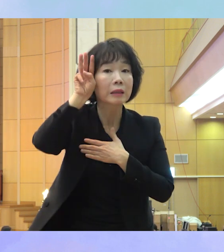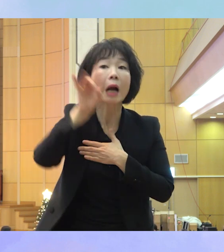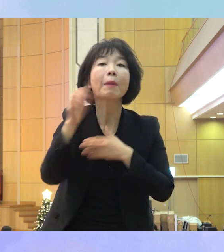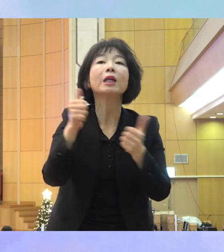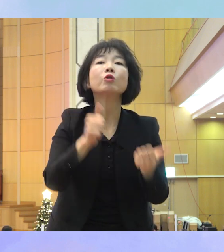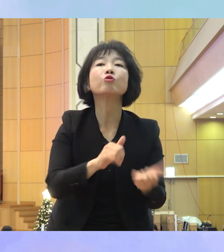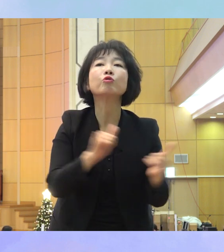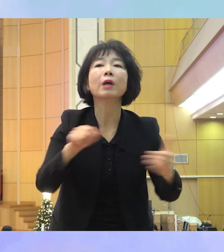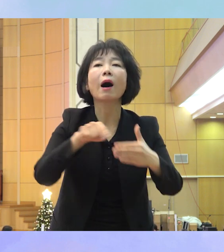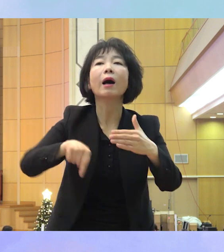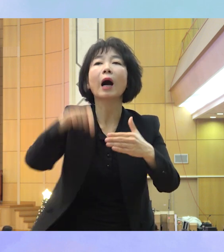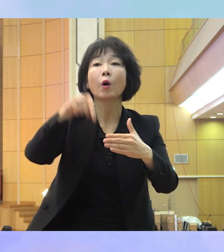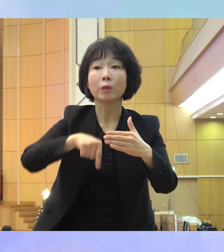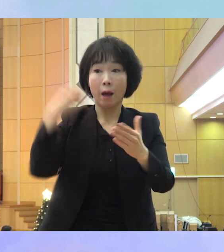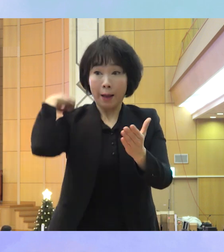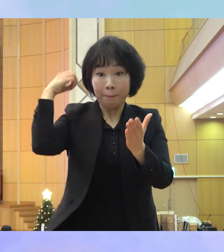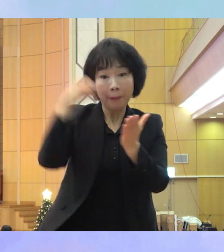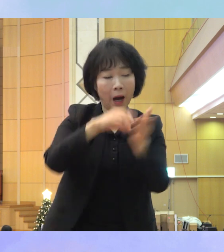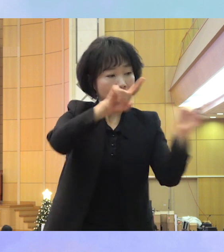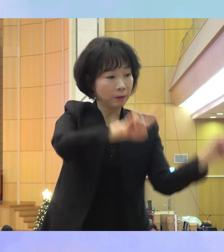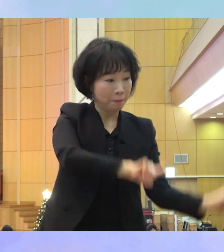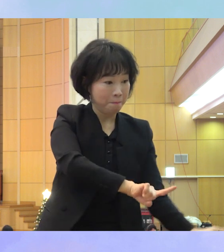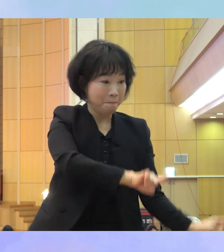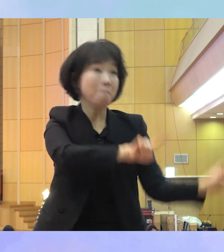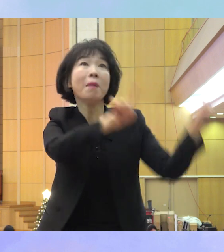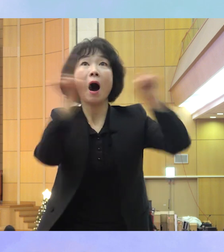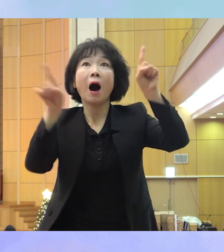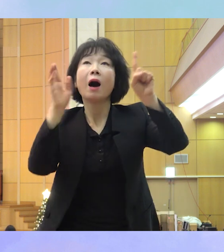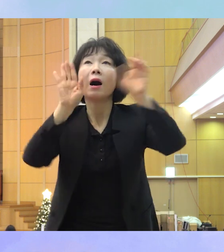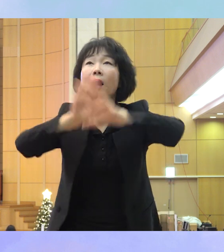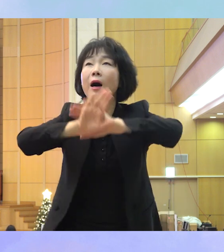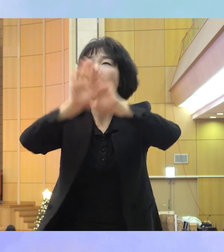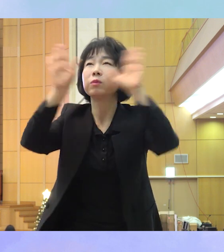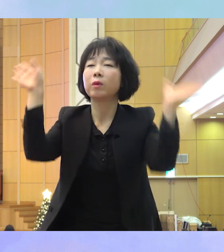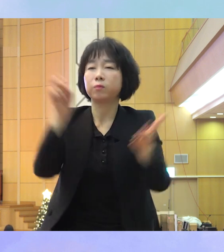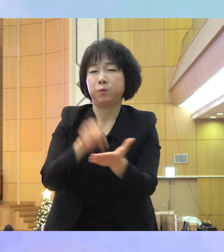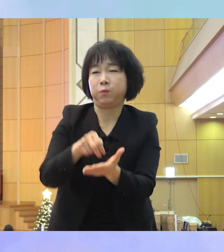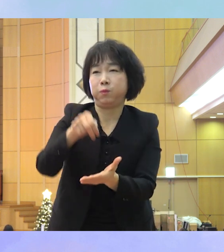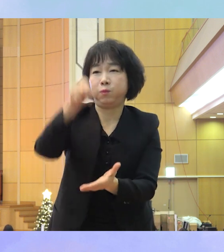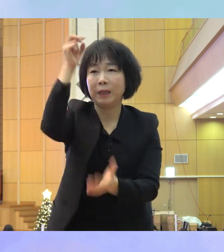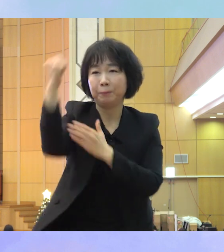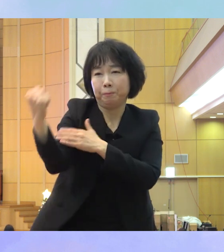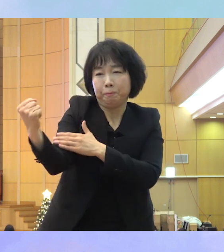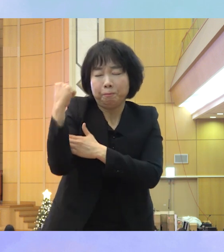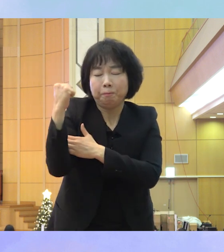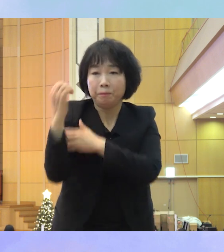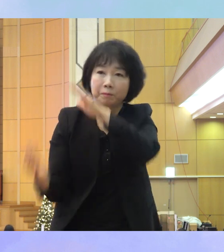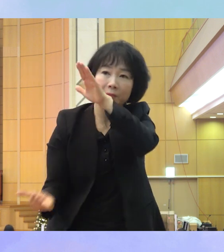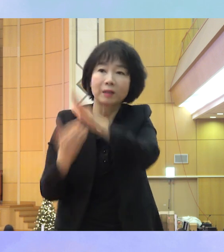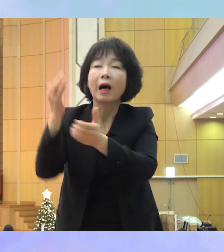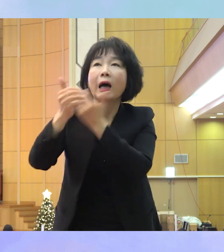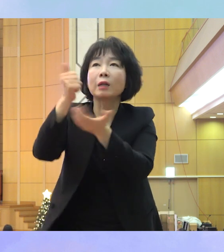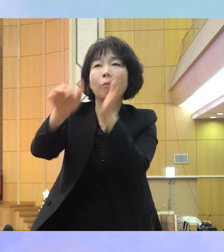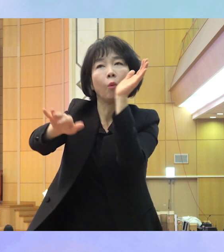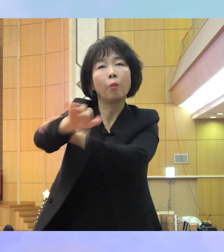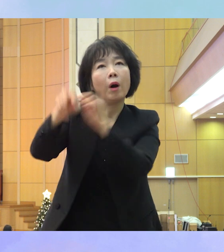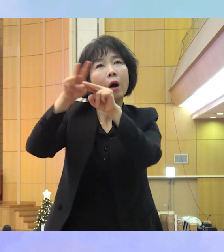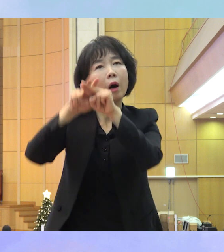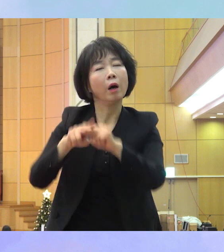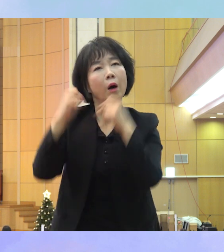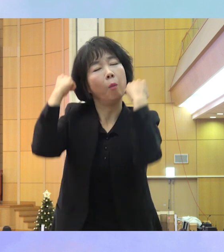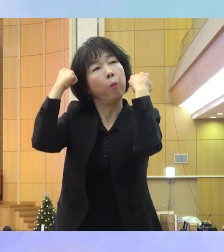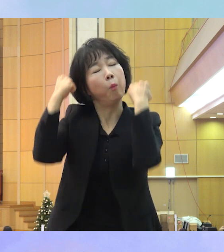지 사흘 만에 죽은 자 가운데서 다시 살아나시며 하늘에 오르사 전능하신